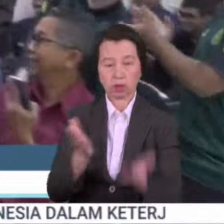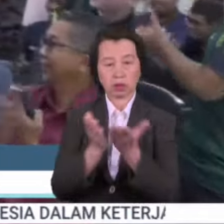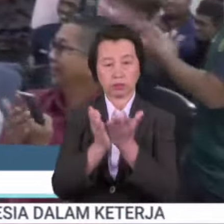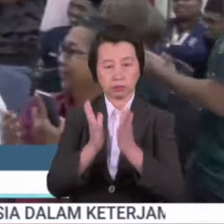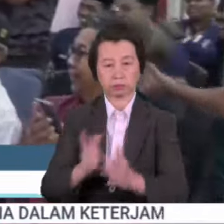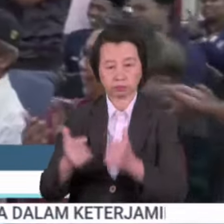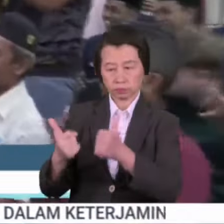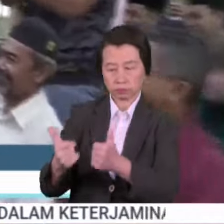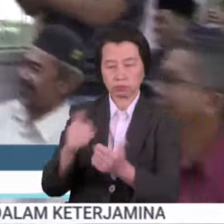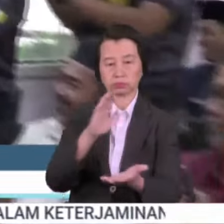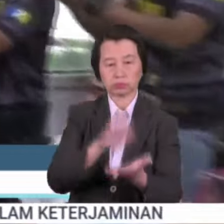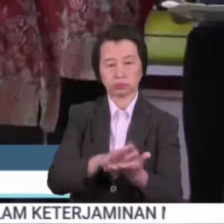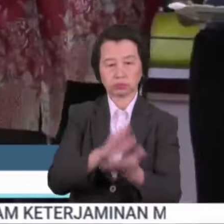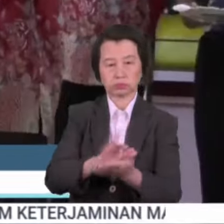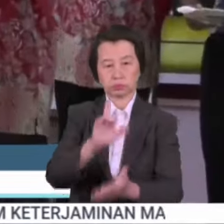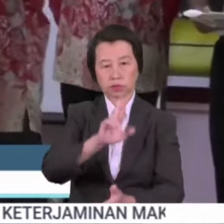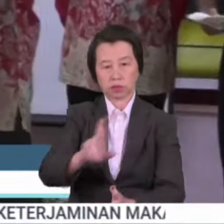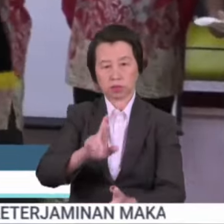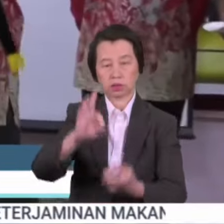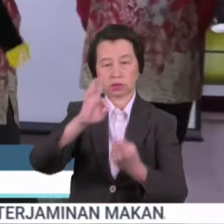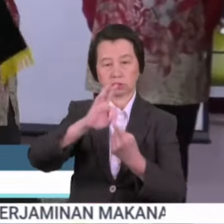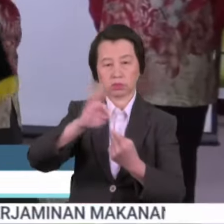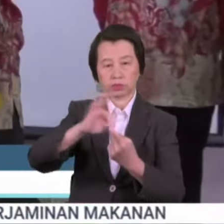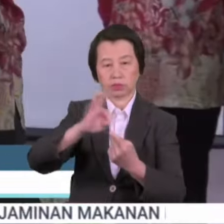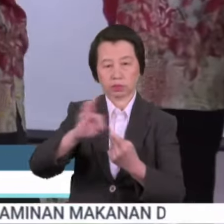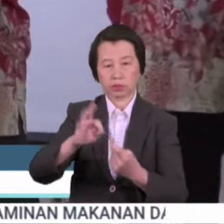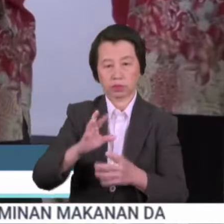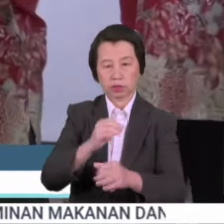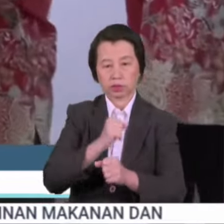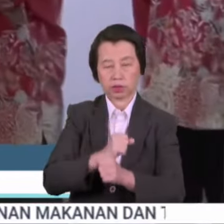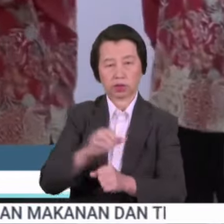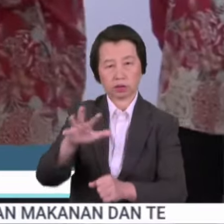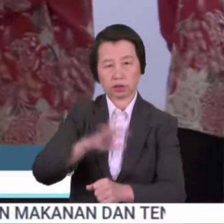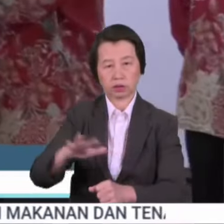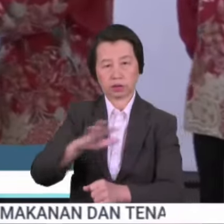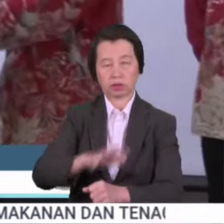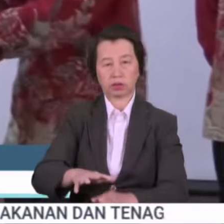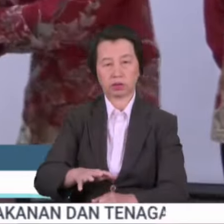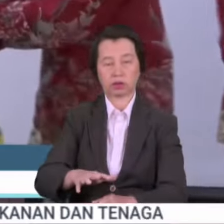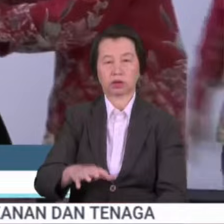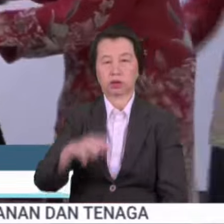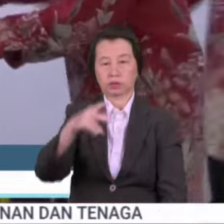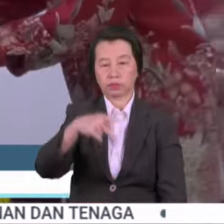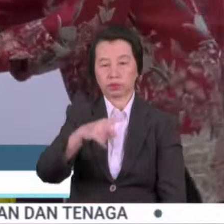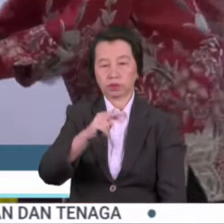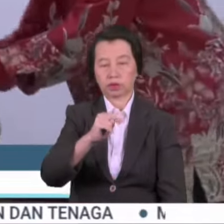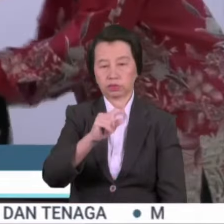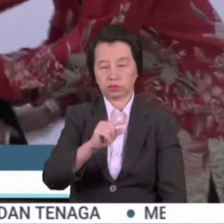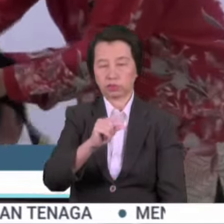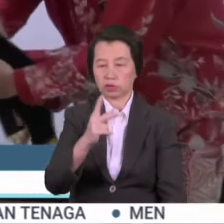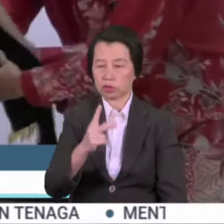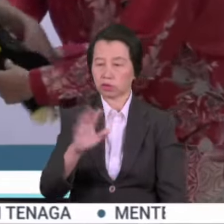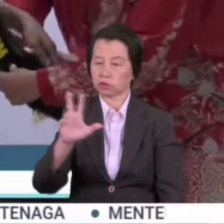pelajar cemerlang bagi sekolah agama di Pulau Pinang dengan memperolehi purata nilai grade keseluruhan PNGK